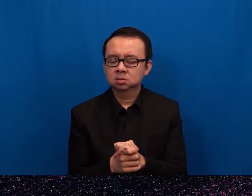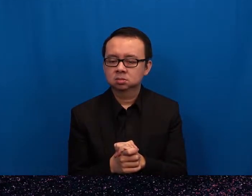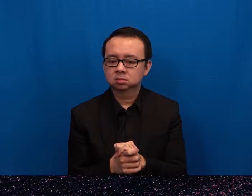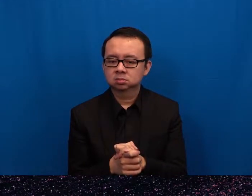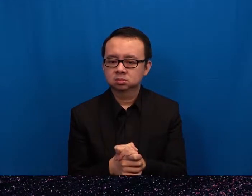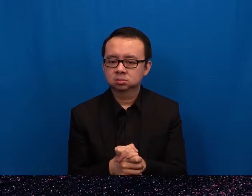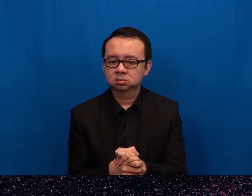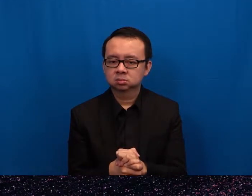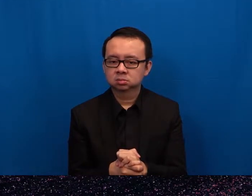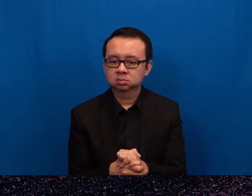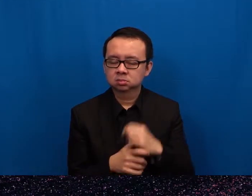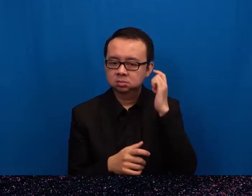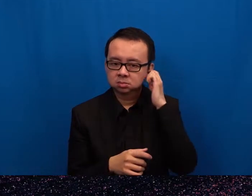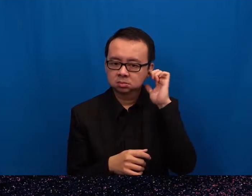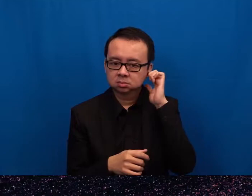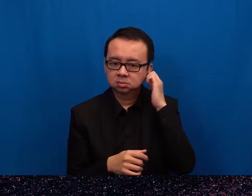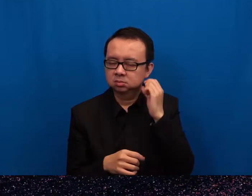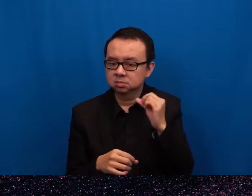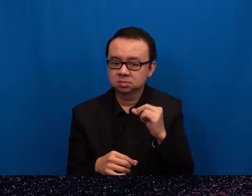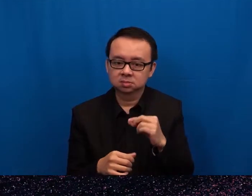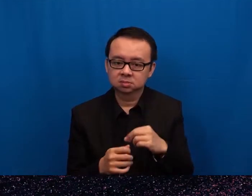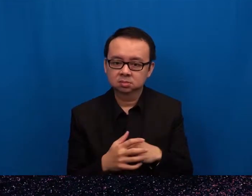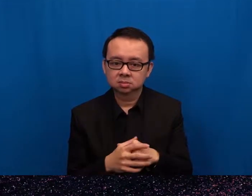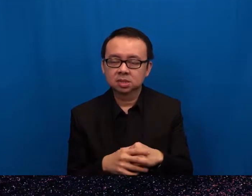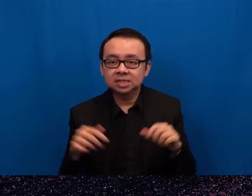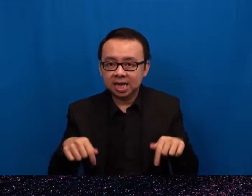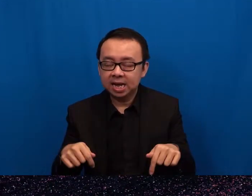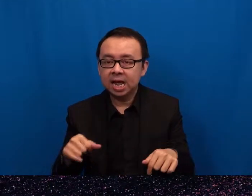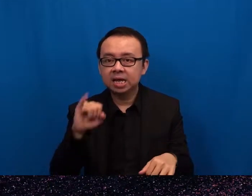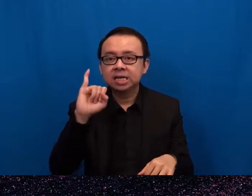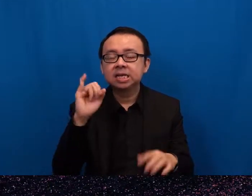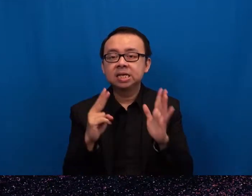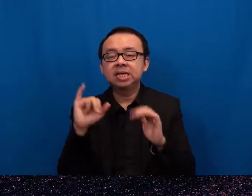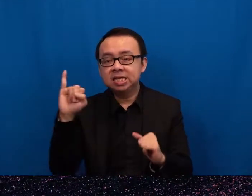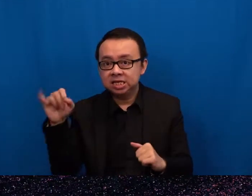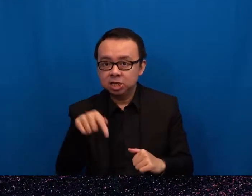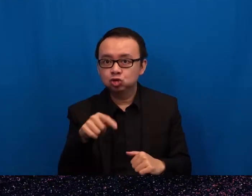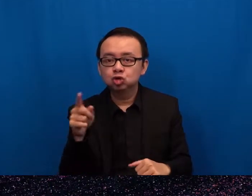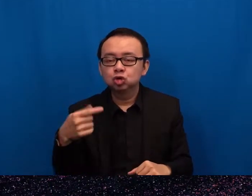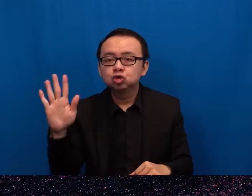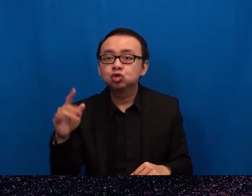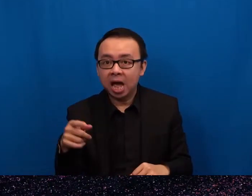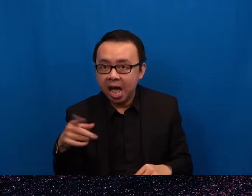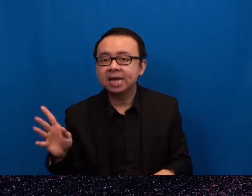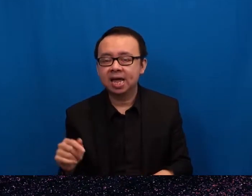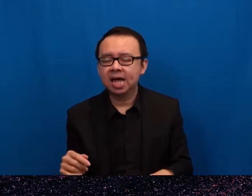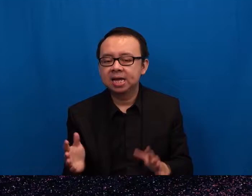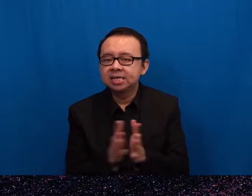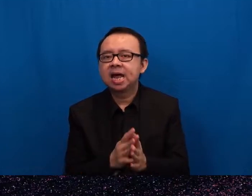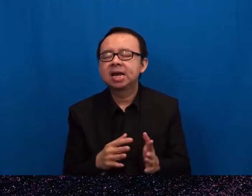Allah. Sudah menjadi sebuah berita, pesan. Menjadi pesan yang lengkap